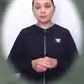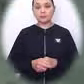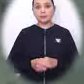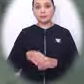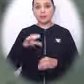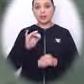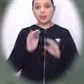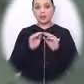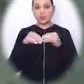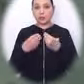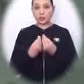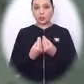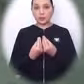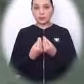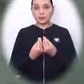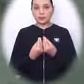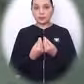и